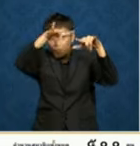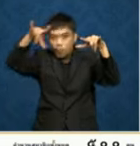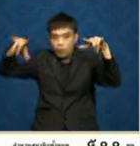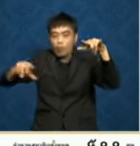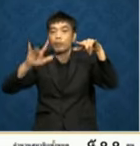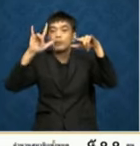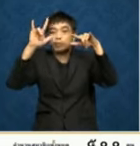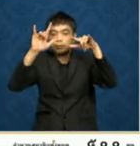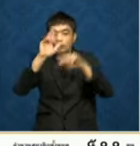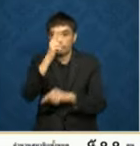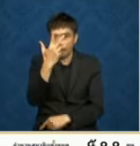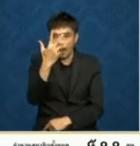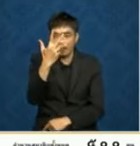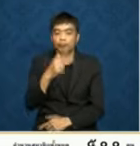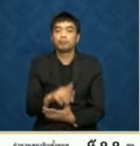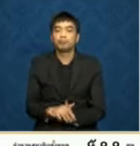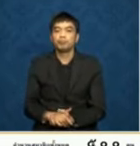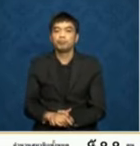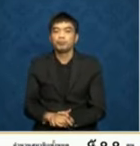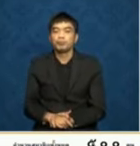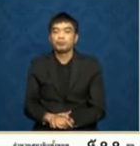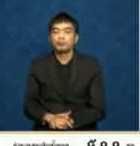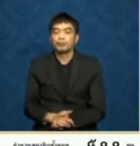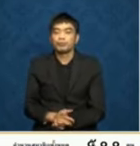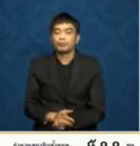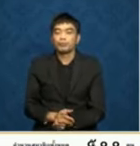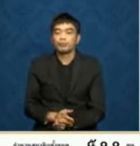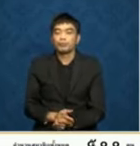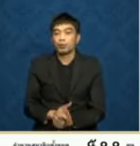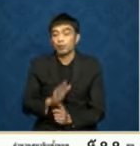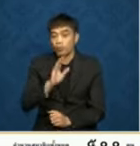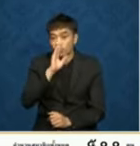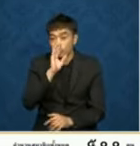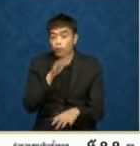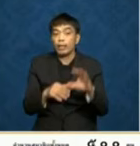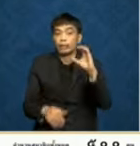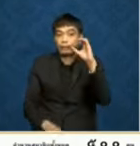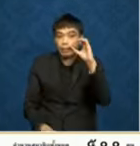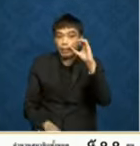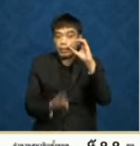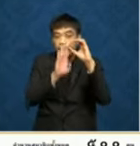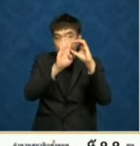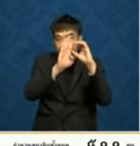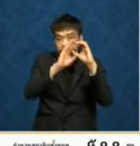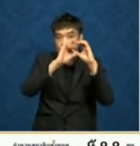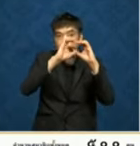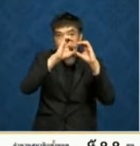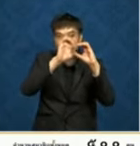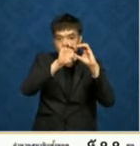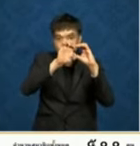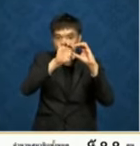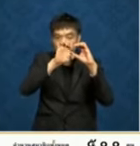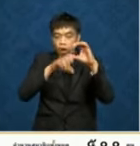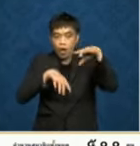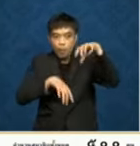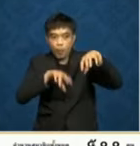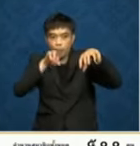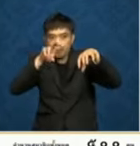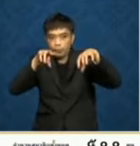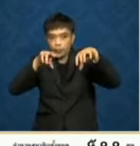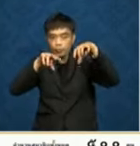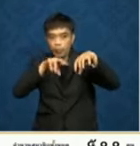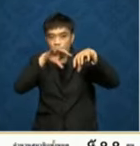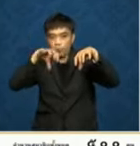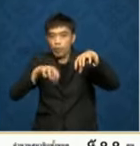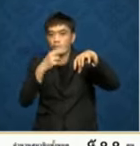ก็ไม่สามารถแ้งเตนไดอยชั่วถึงแต่ท่พระทานครับ การมี CBE 2 ที่ไม่ได้มีผลกับ capacity ใน